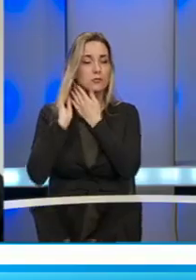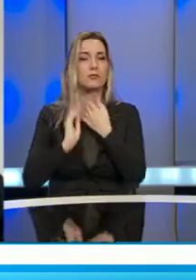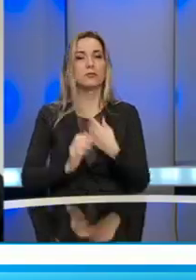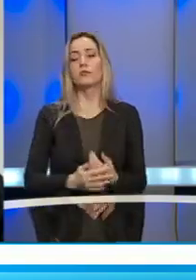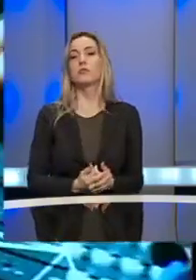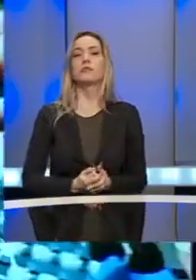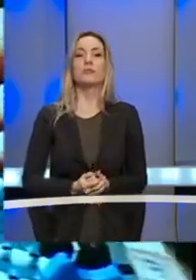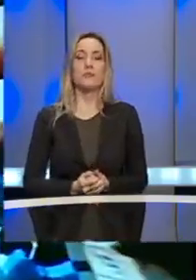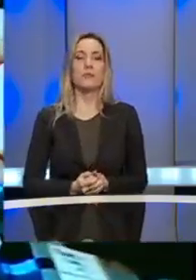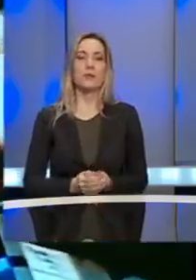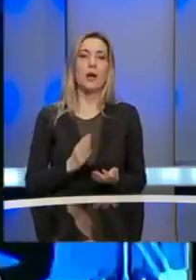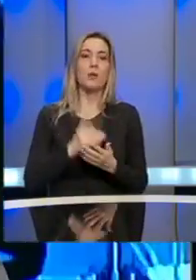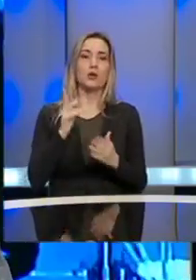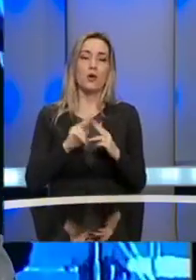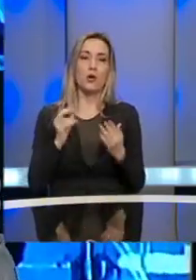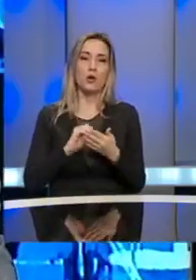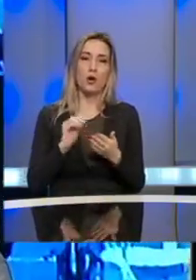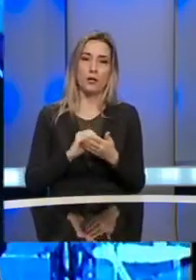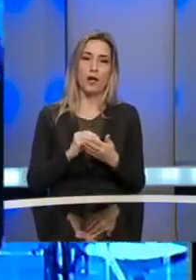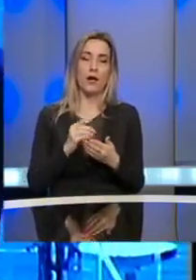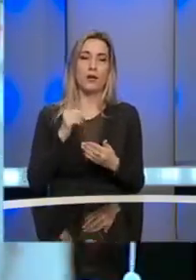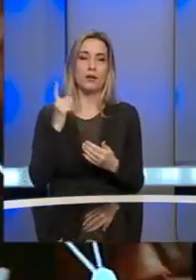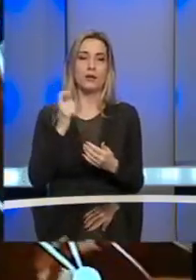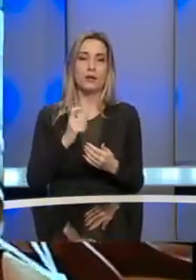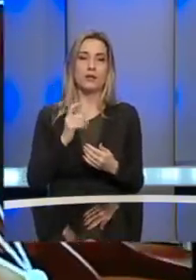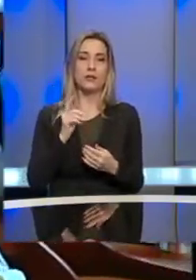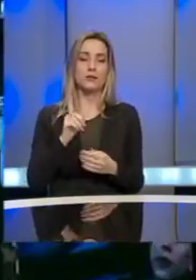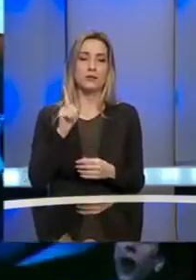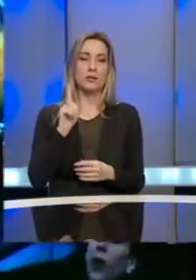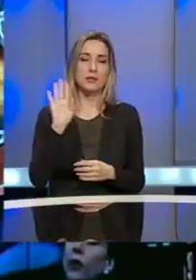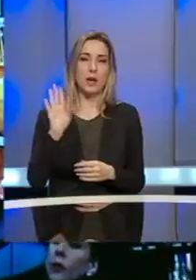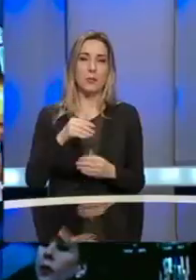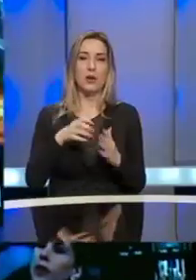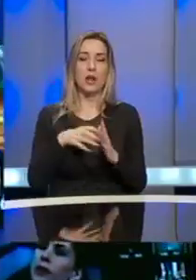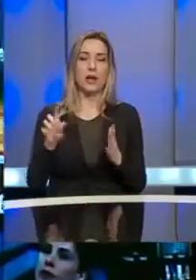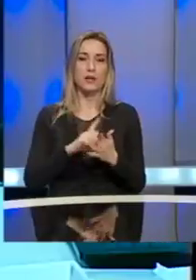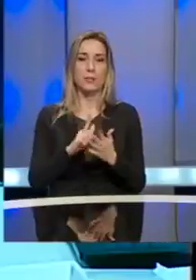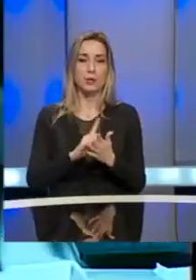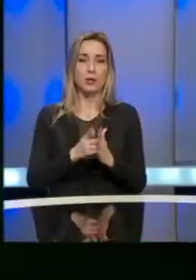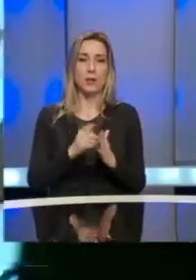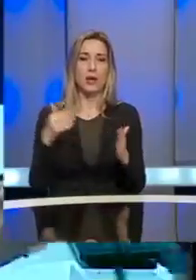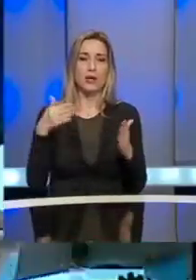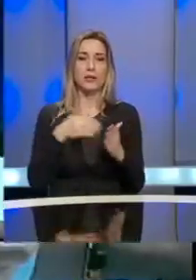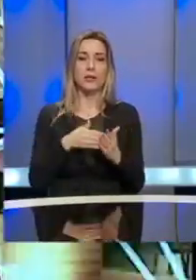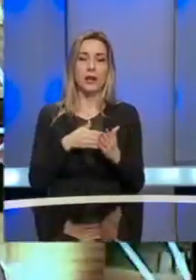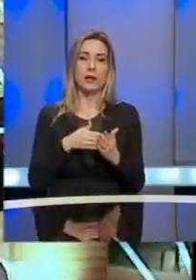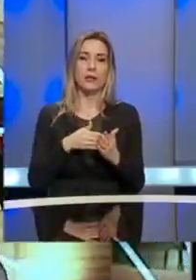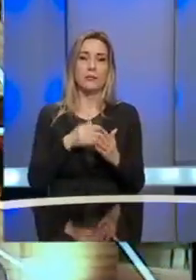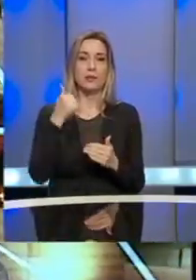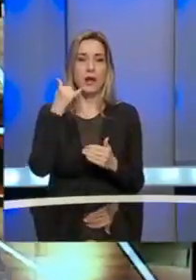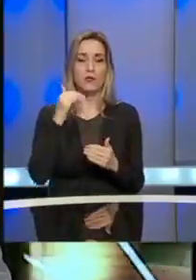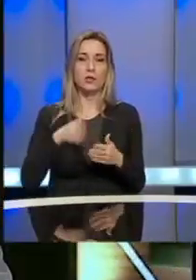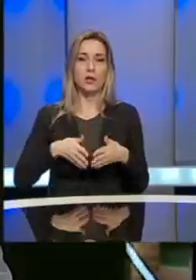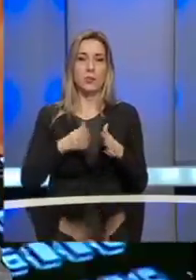novinar Terter World televizije Aksel Zajmović iz Istanbula. U narednim minutama direktnim